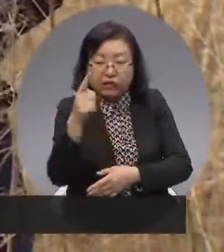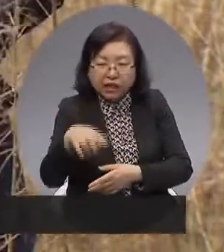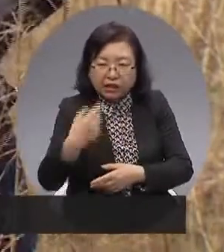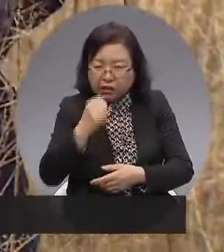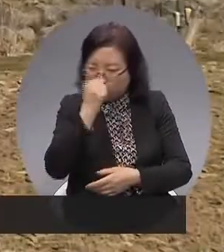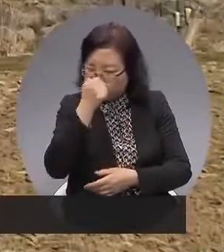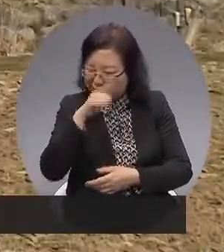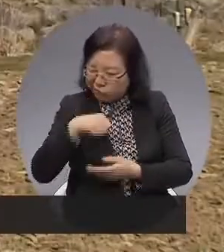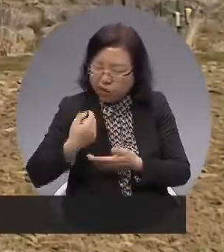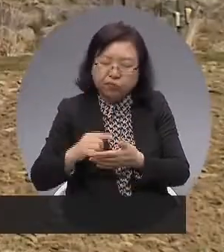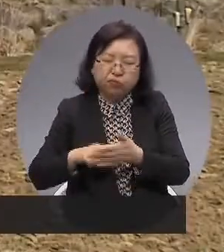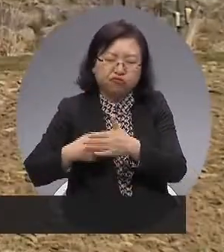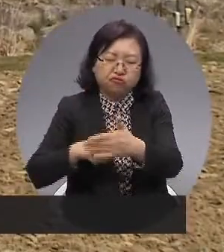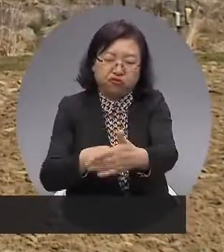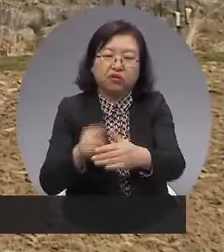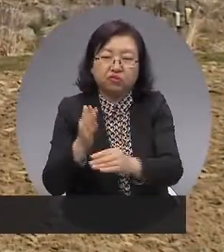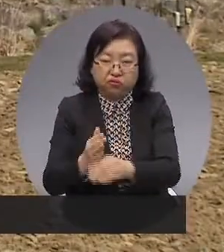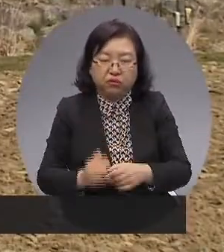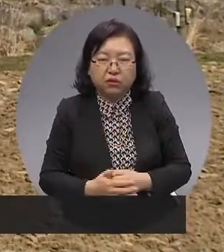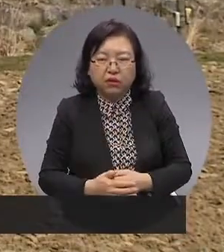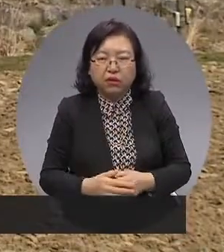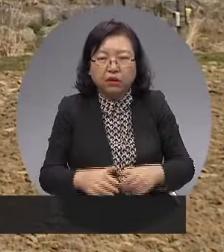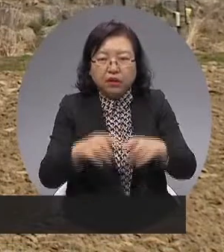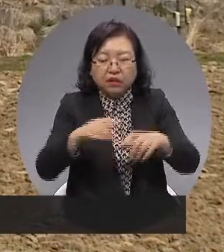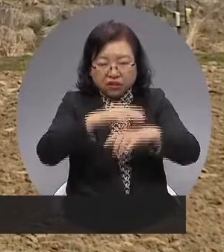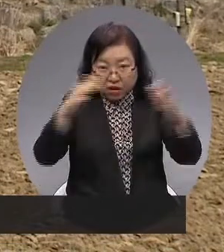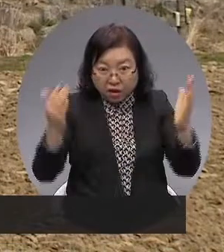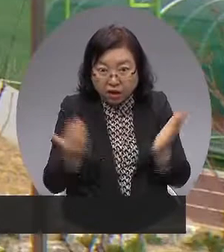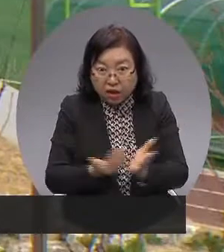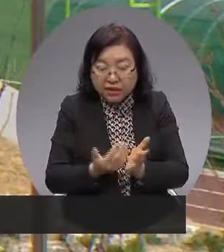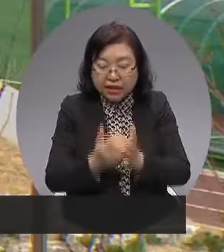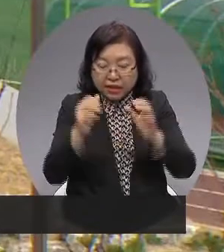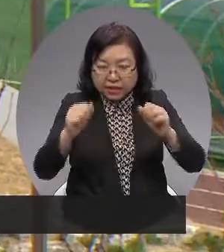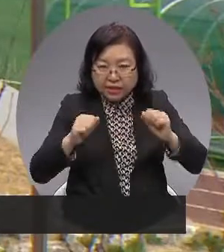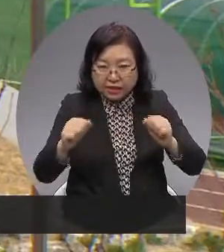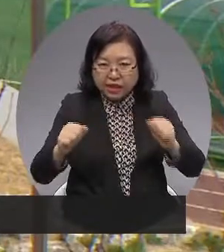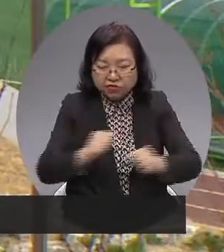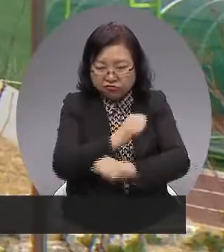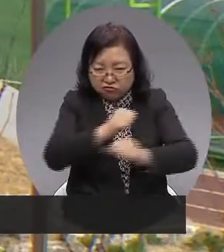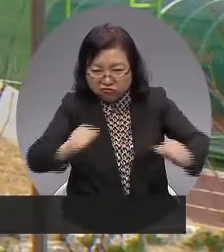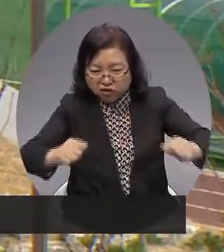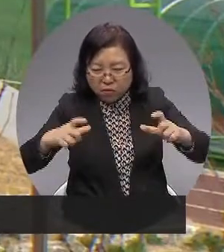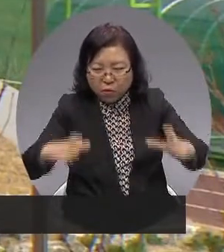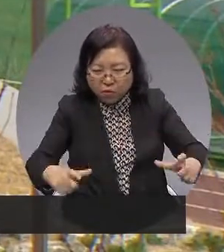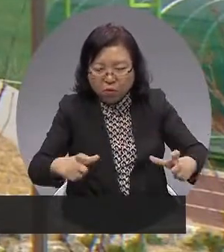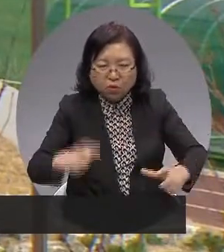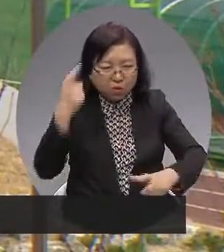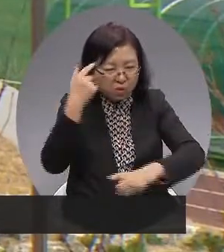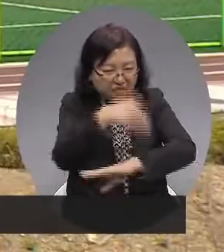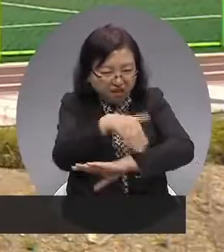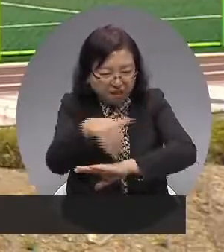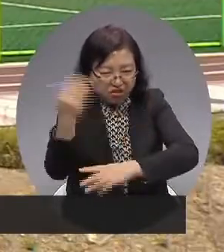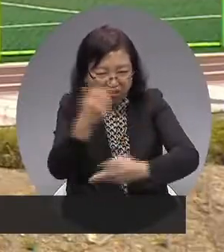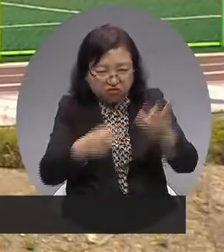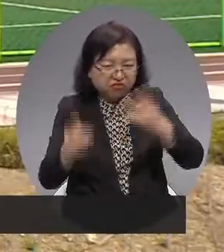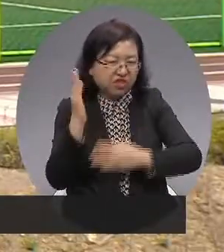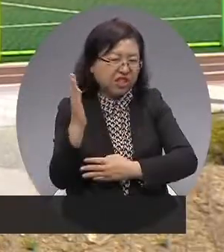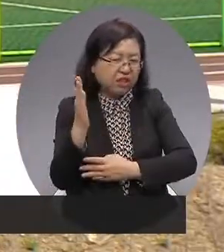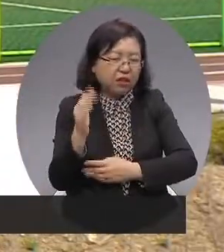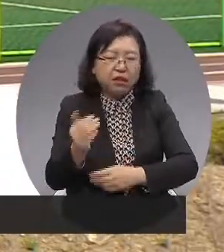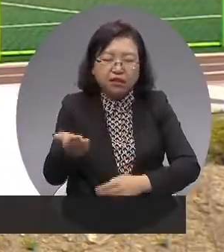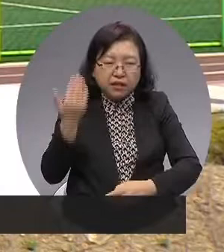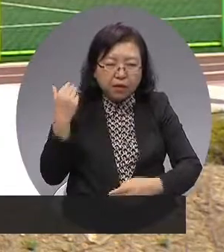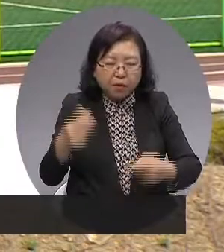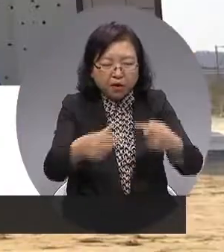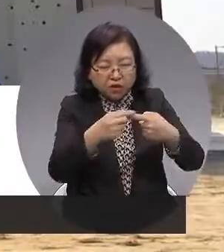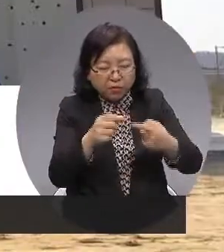강행했습니다. 이 일대를 초대형 체육공원으로 조성하겠다는 청주시의 4단계 구상 가운데 3단계로 지난해 1단계